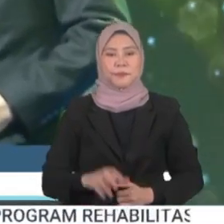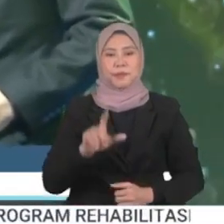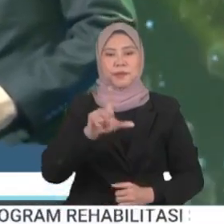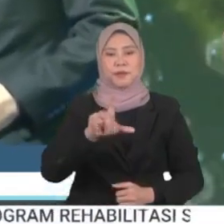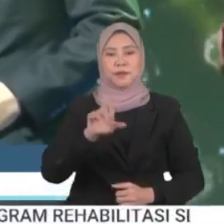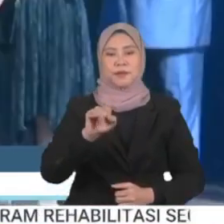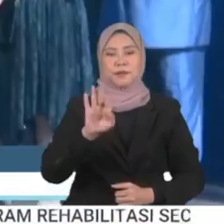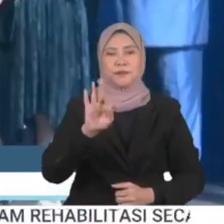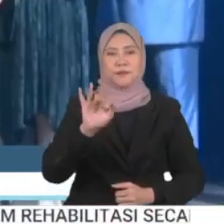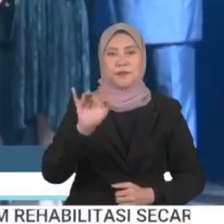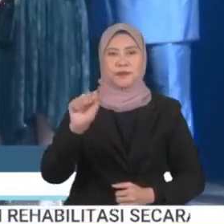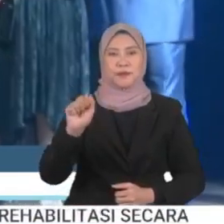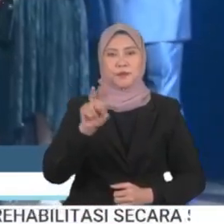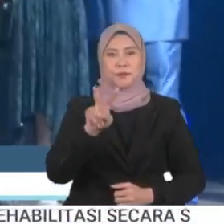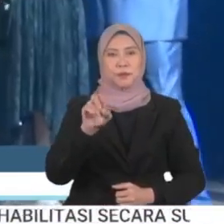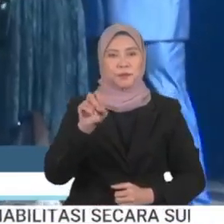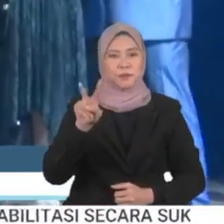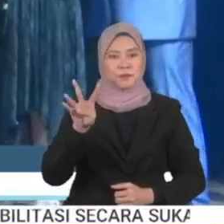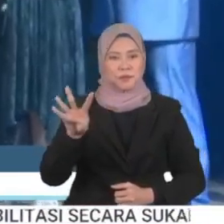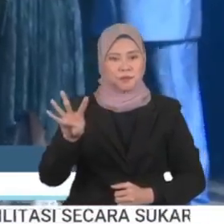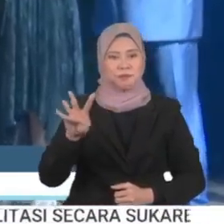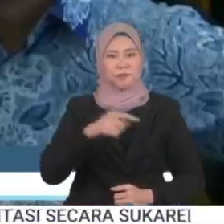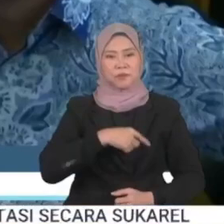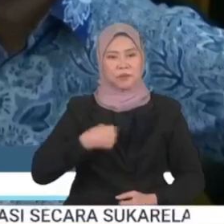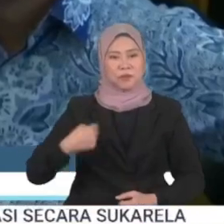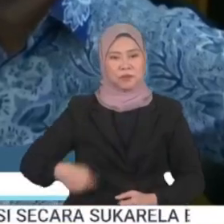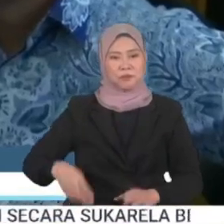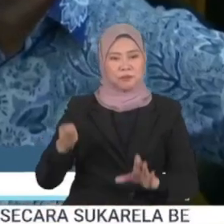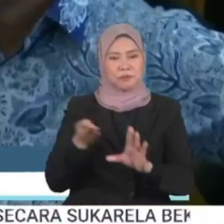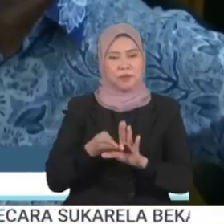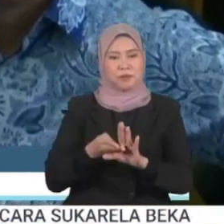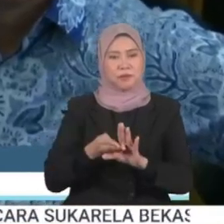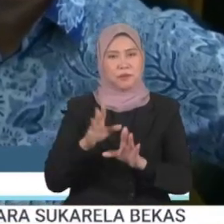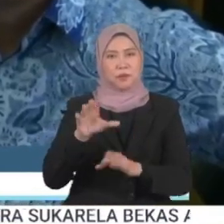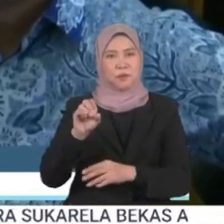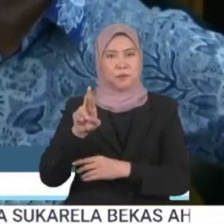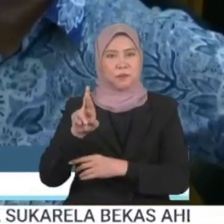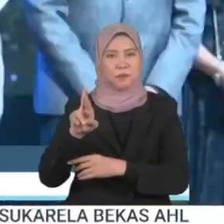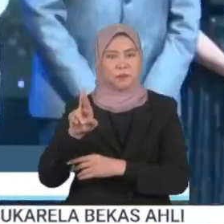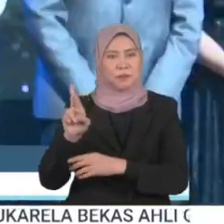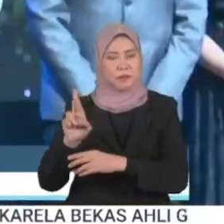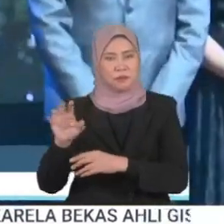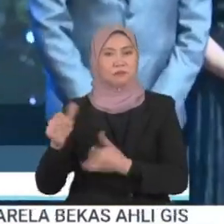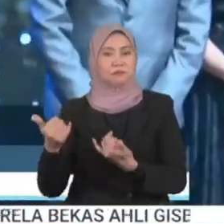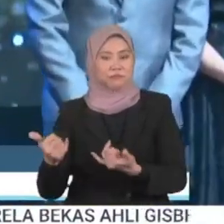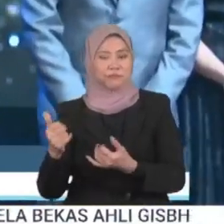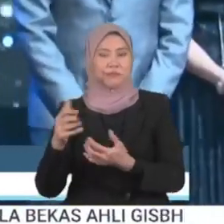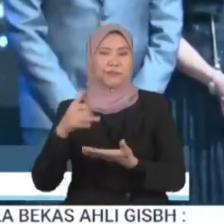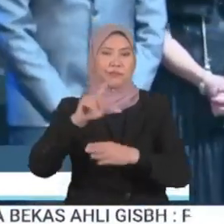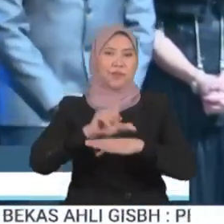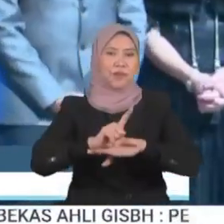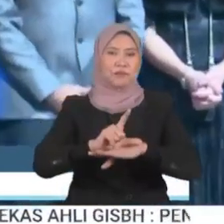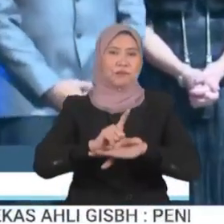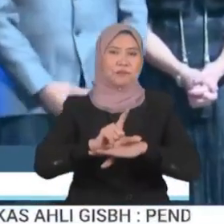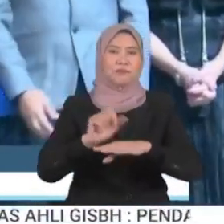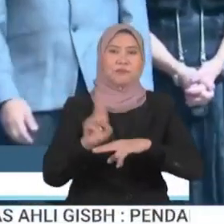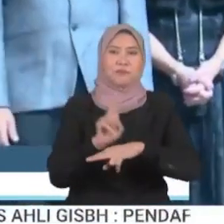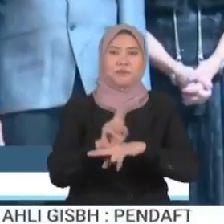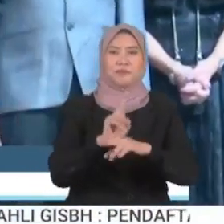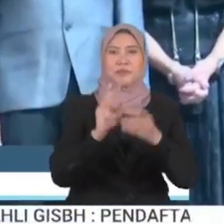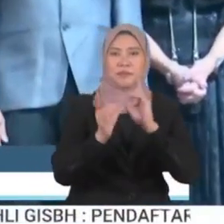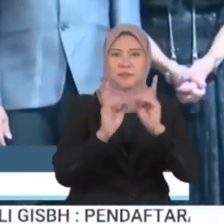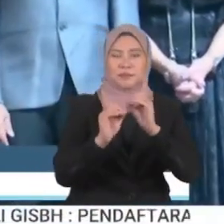2024 menyaksikan China construction bank corporation cawangan Labuan dianugerahkan perkhidmatan kewangan digital